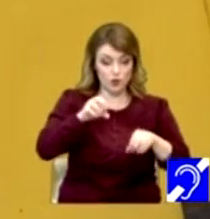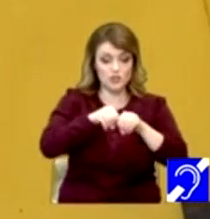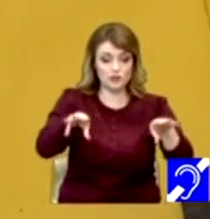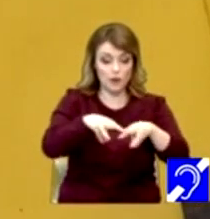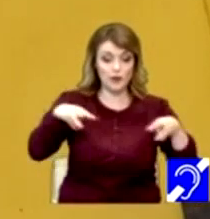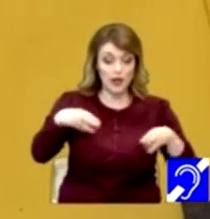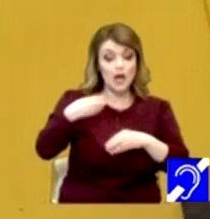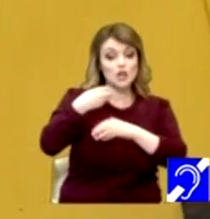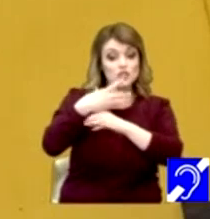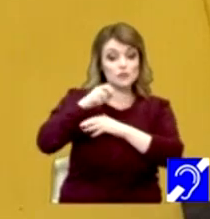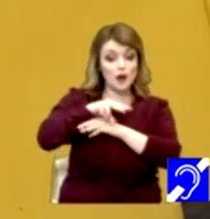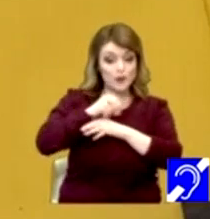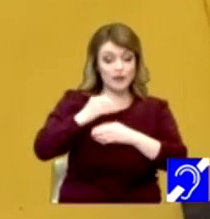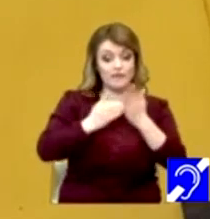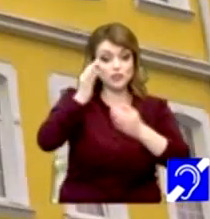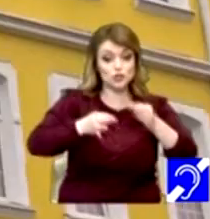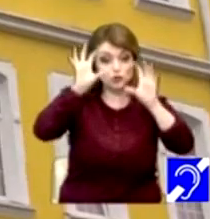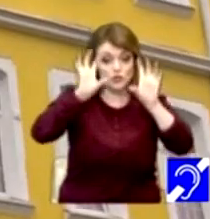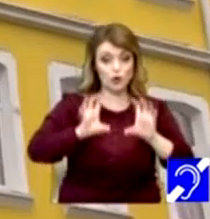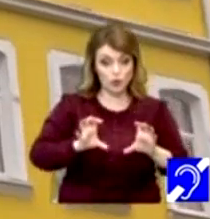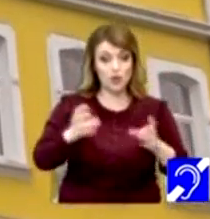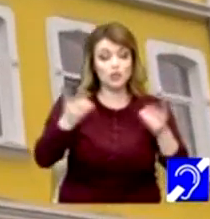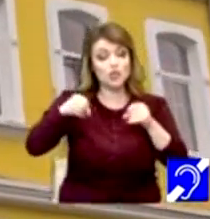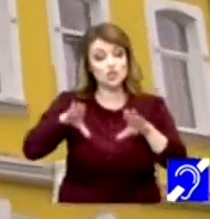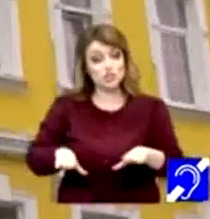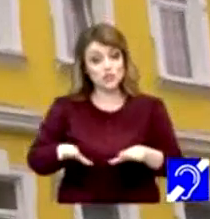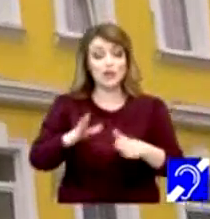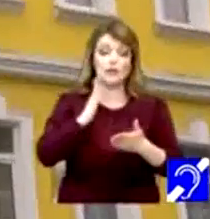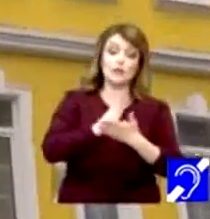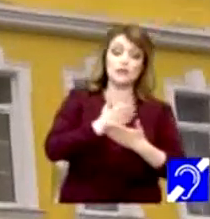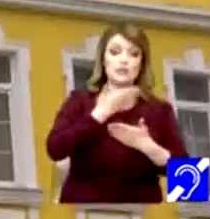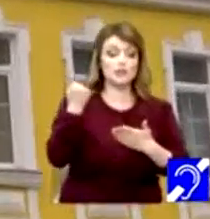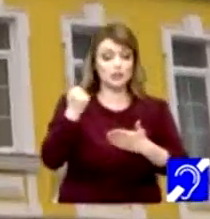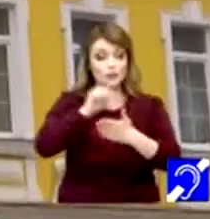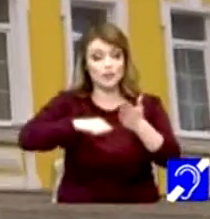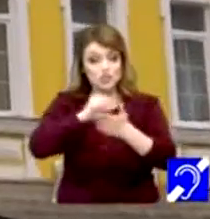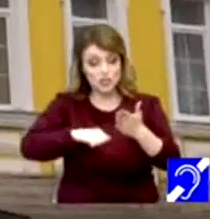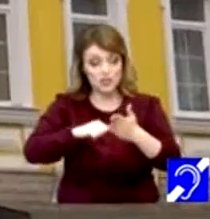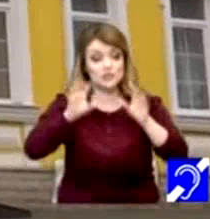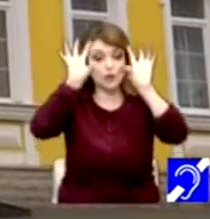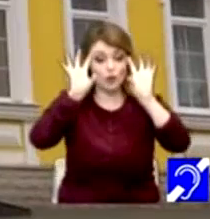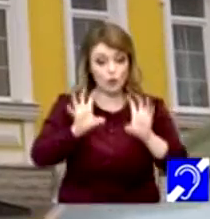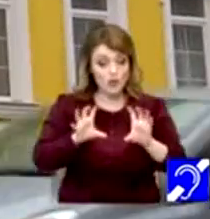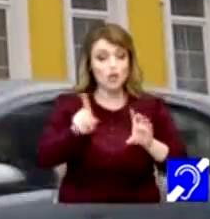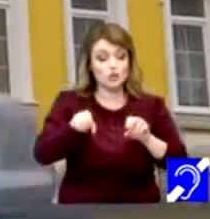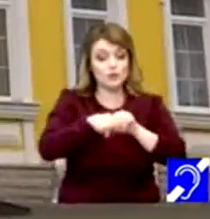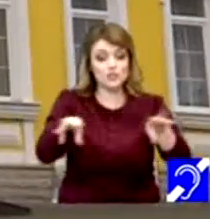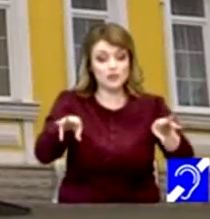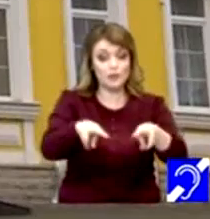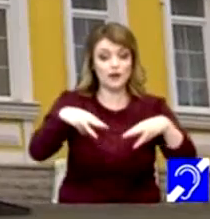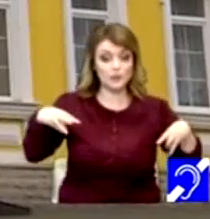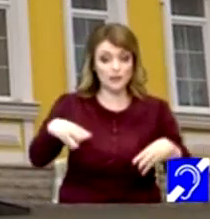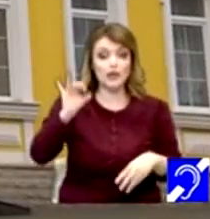de 15 aprilie, Curtea Constituțională urmează să decidă dacă există circumstanțe legale pentru dizolvarea